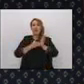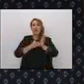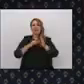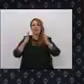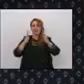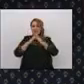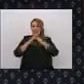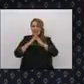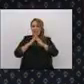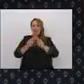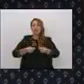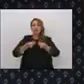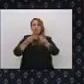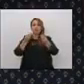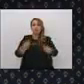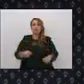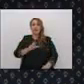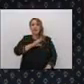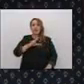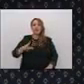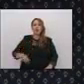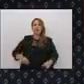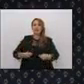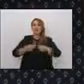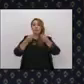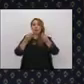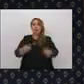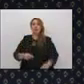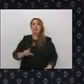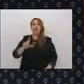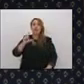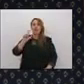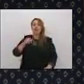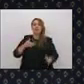239,416 سكن، وعدد المحلات المتنازل عنها هو